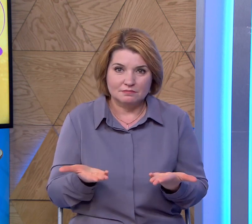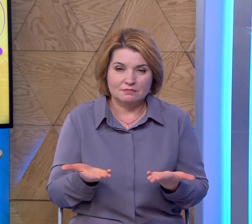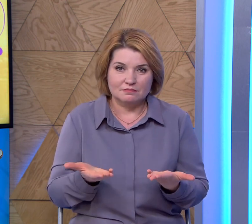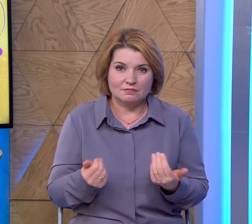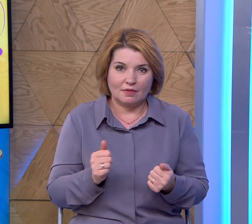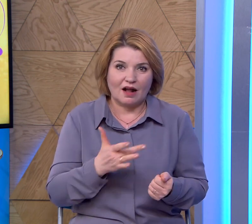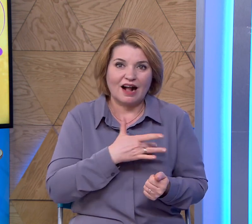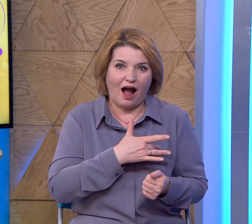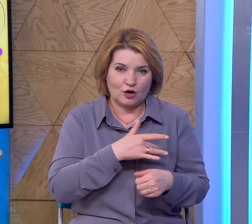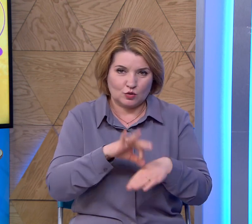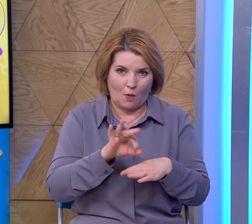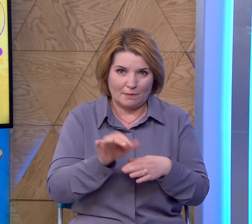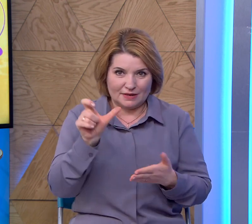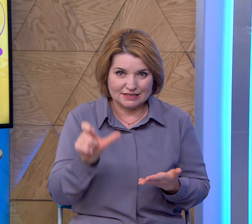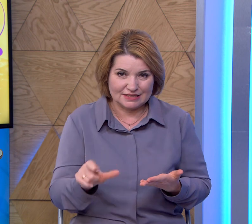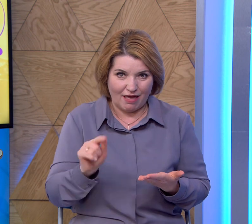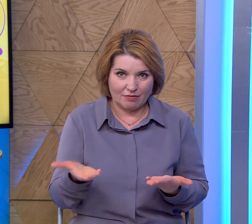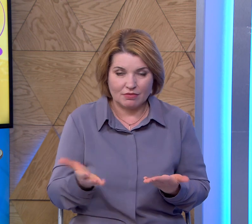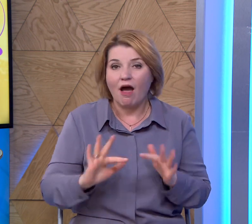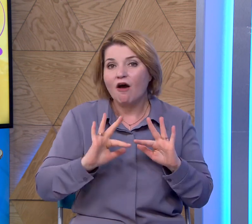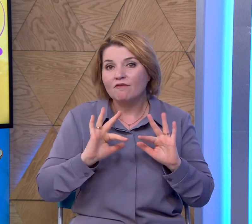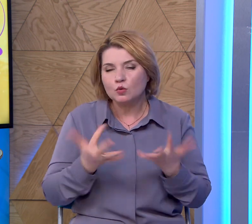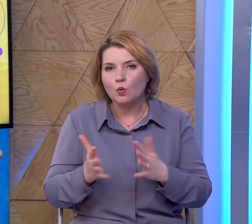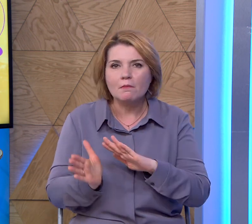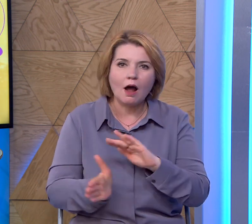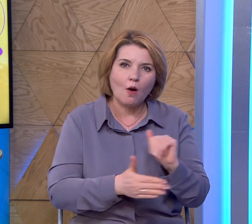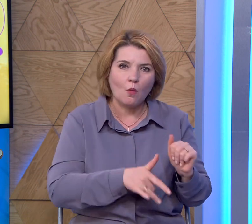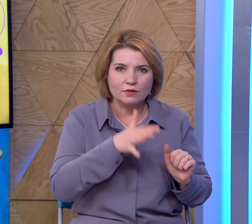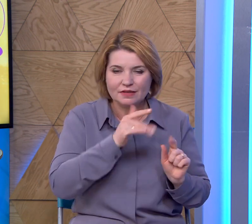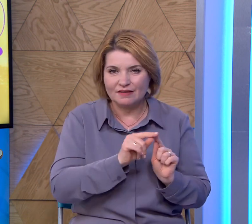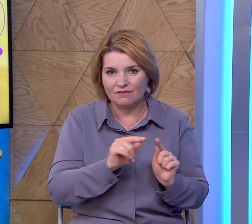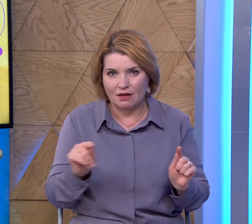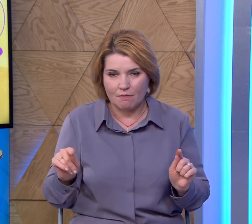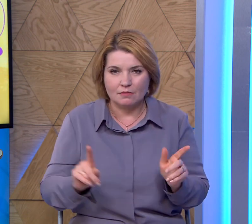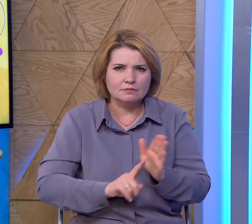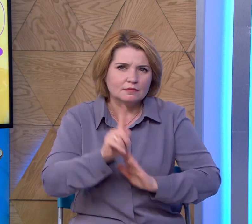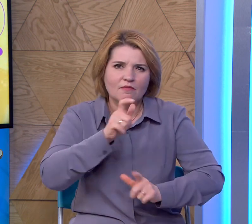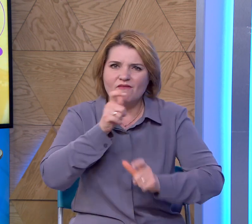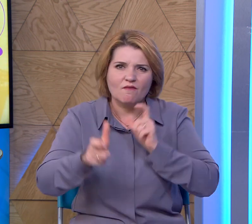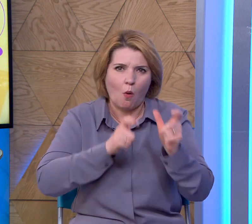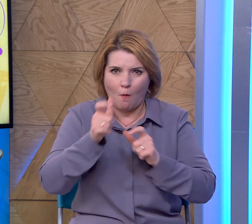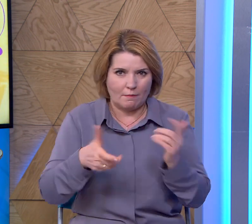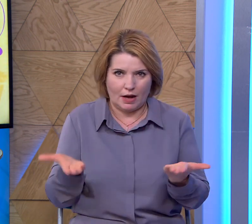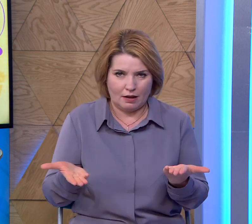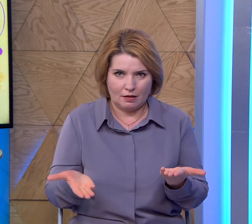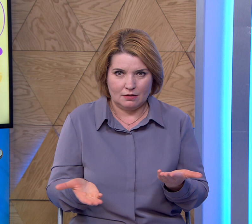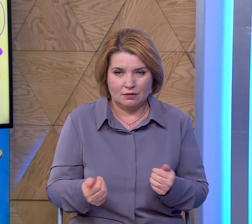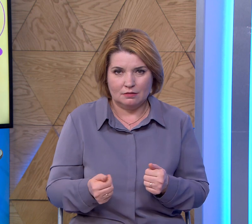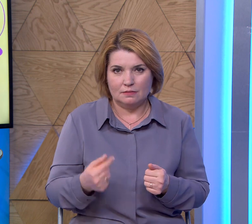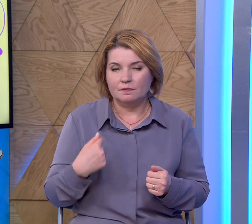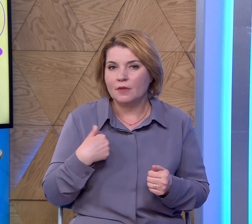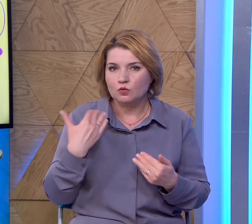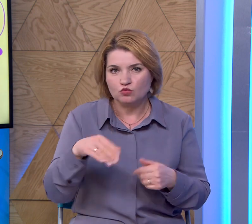кардиопациент. Вдруг проходит время, вдруг слышу дикие вопли. И это не первый раз, я бы вам не